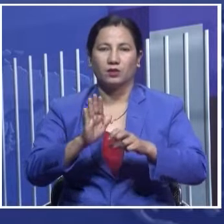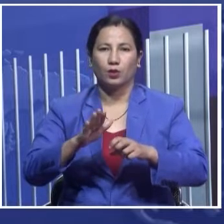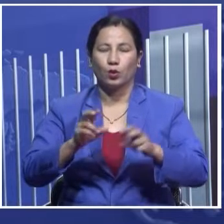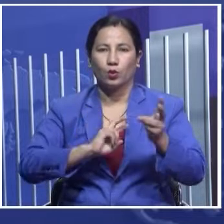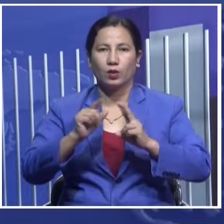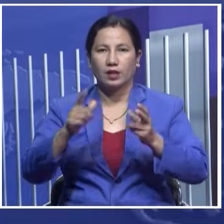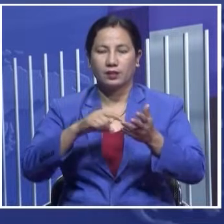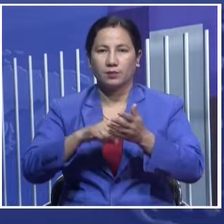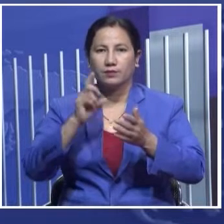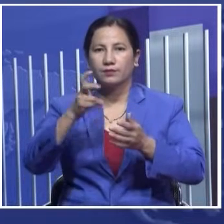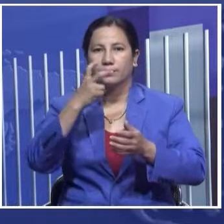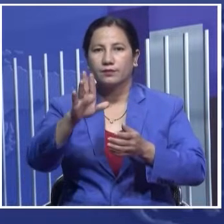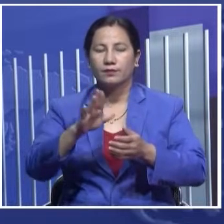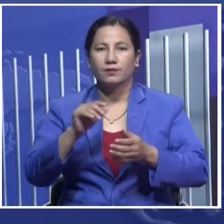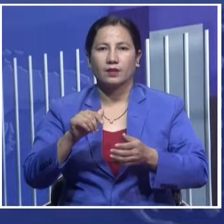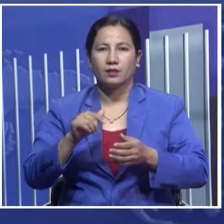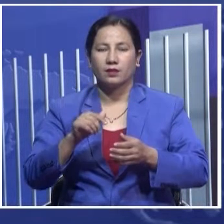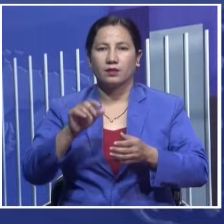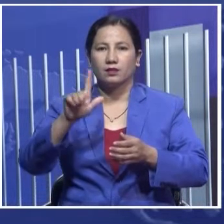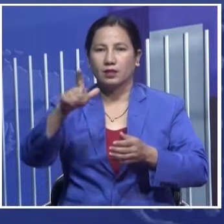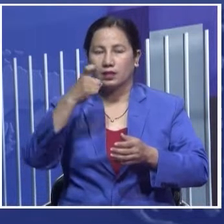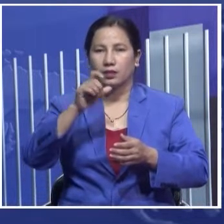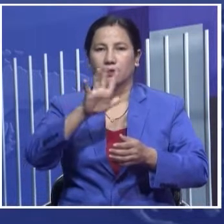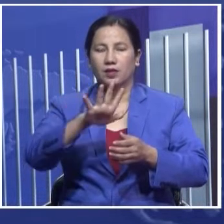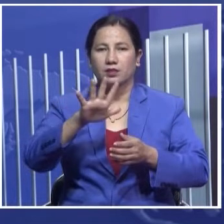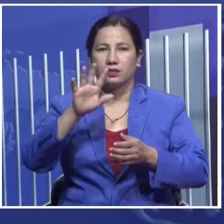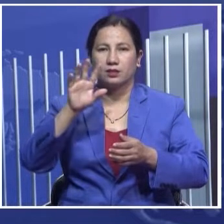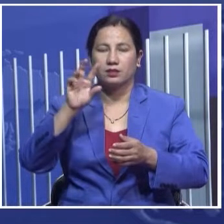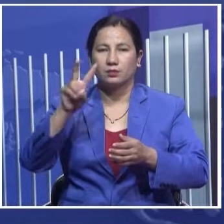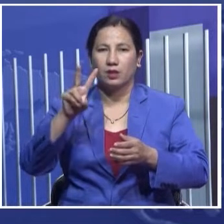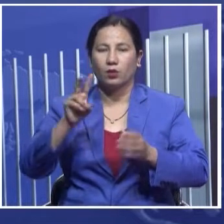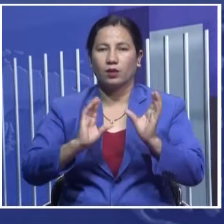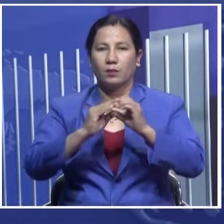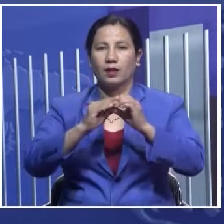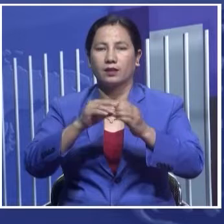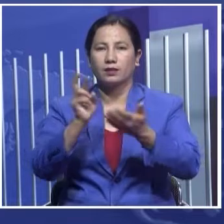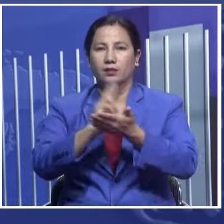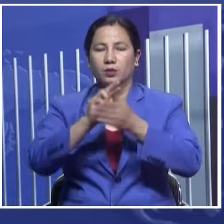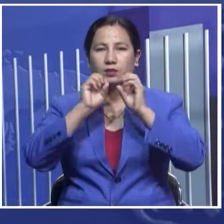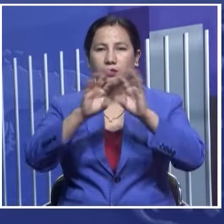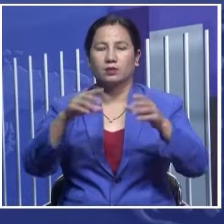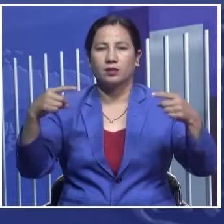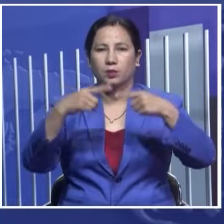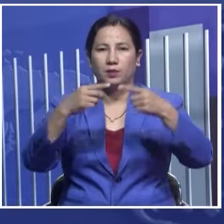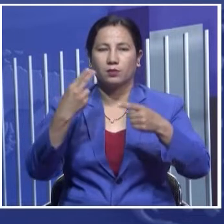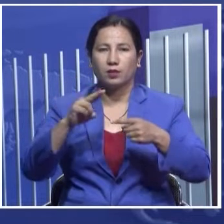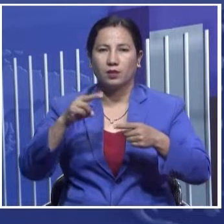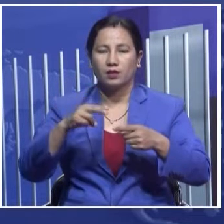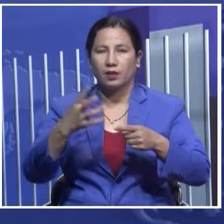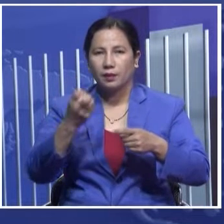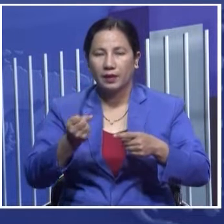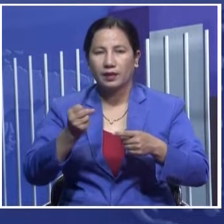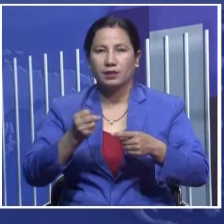आज हामी तपाईलाई देखाउनेछौं। साथै 752 पालिकाको मत परिणाम सार्वजनिक भइरहँदा विवाद भएर बाँकी